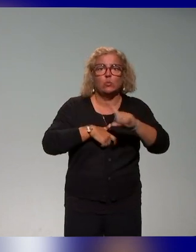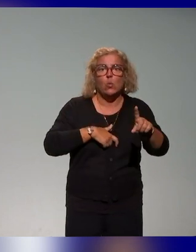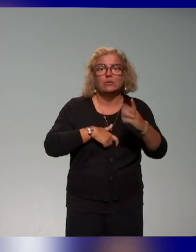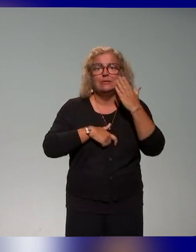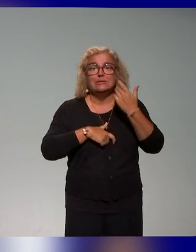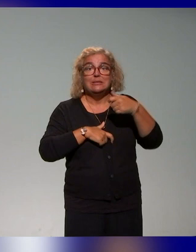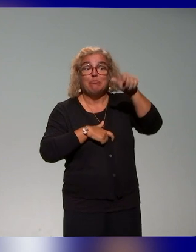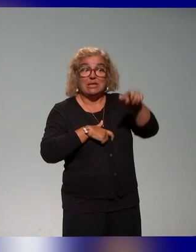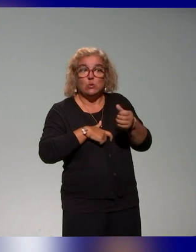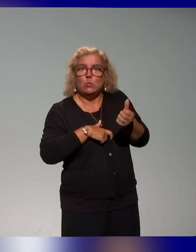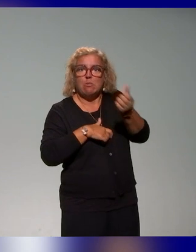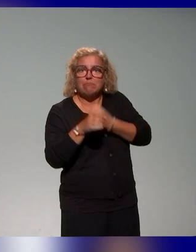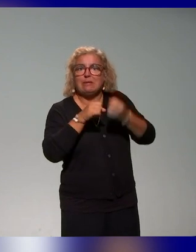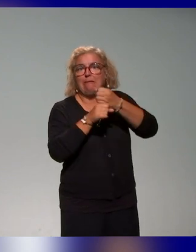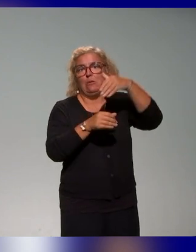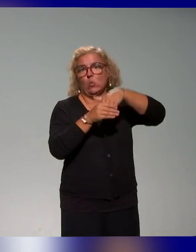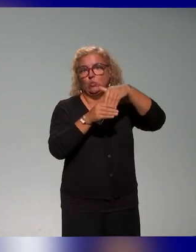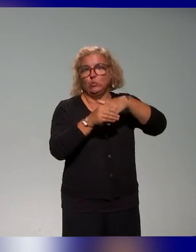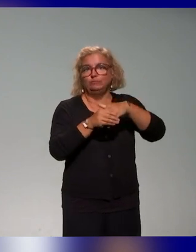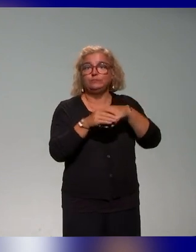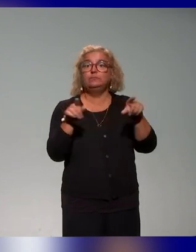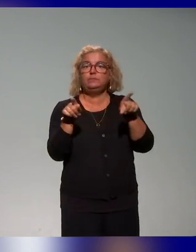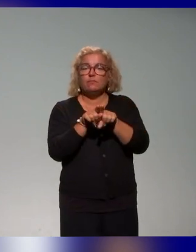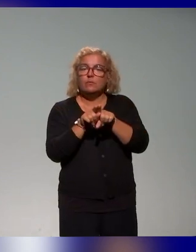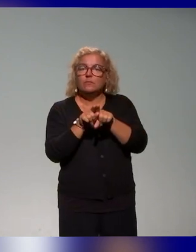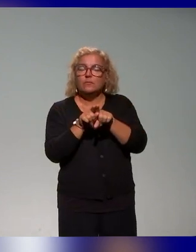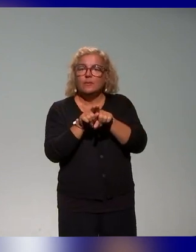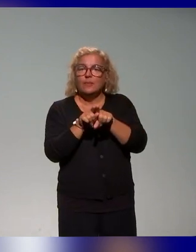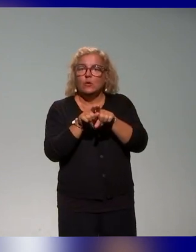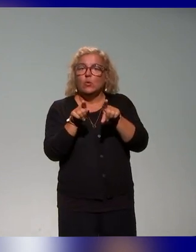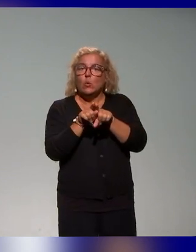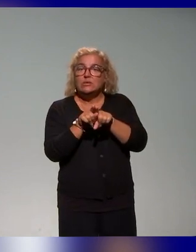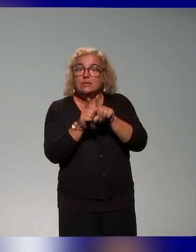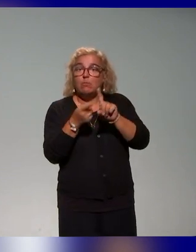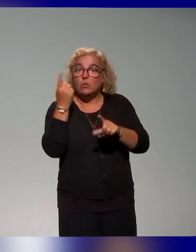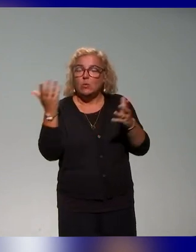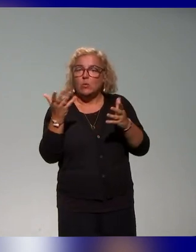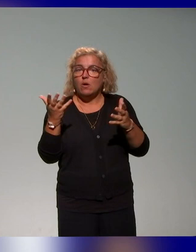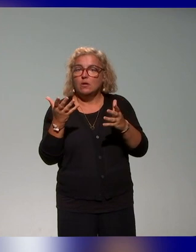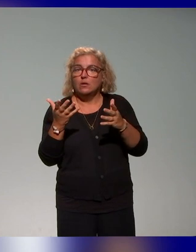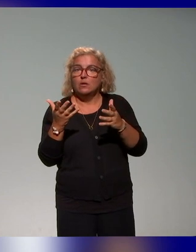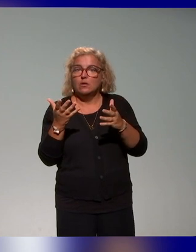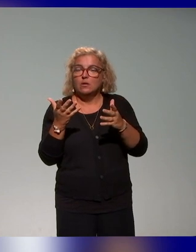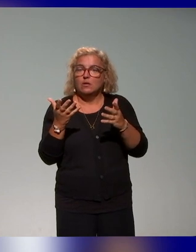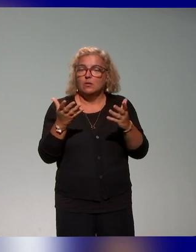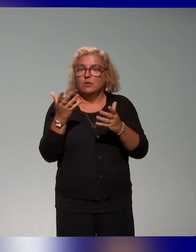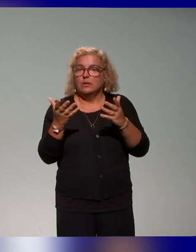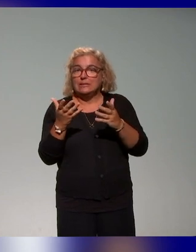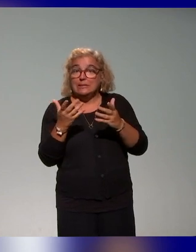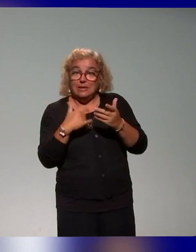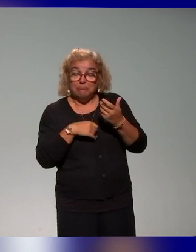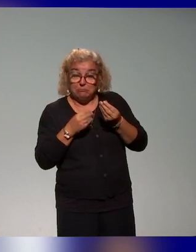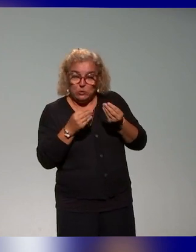le contributeur va créer son contenu. Mais aussi, l'essentiel, c'est de pouvoir